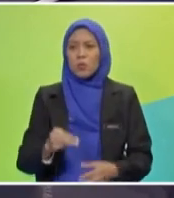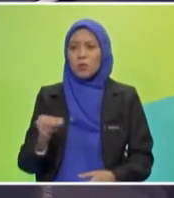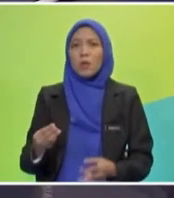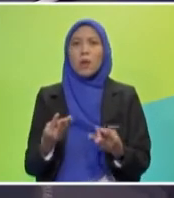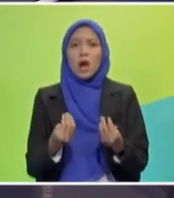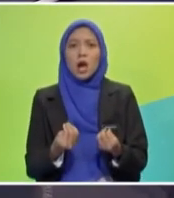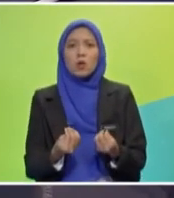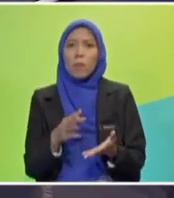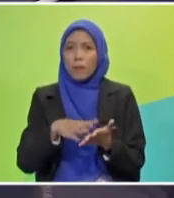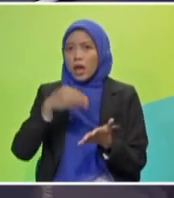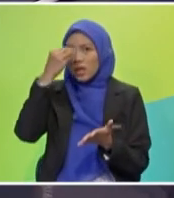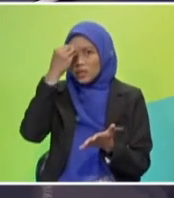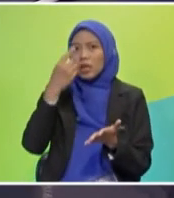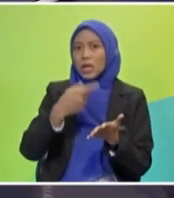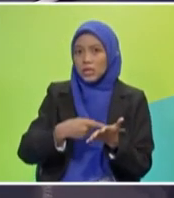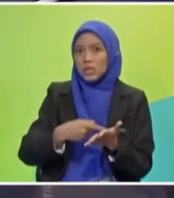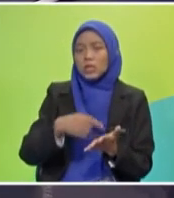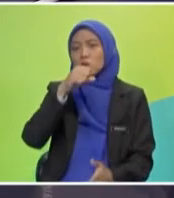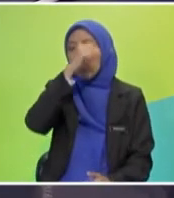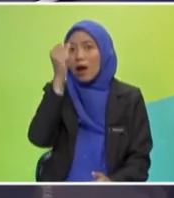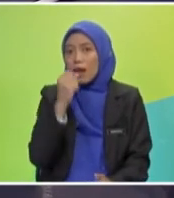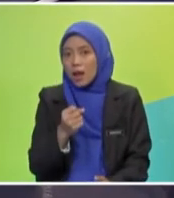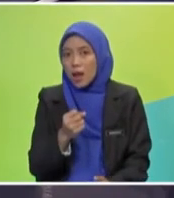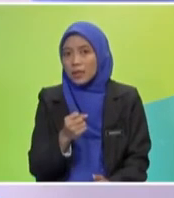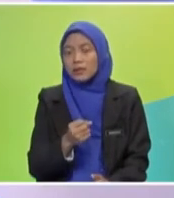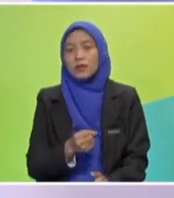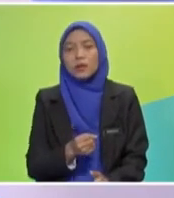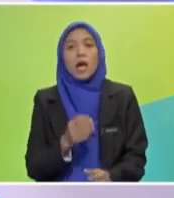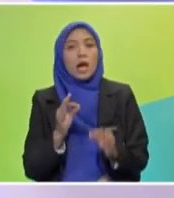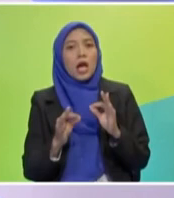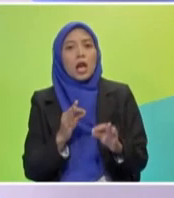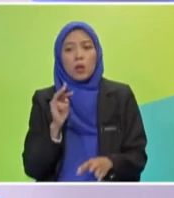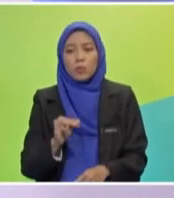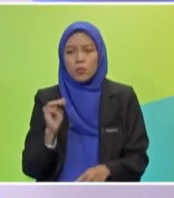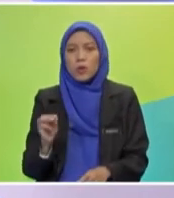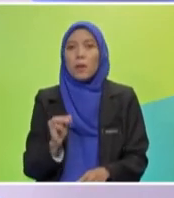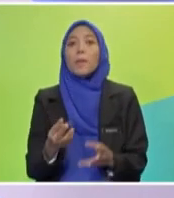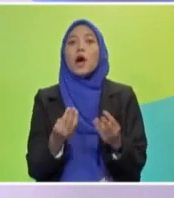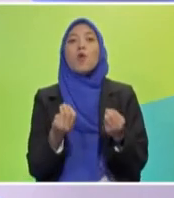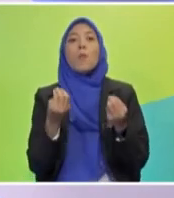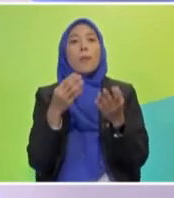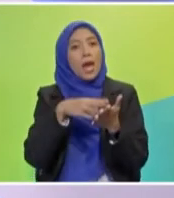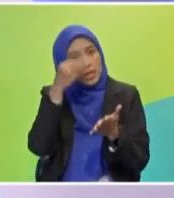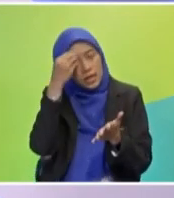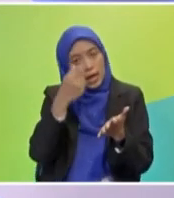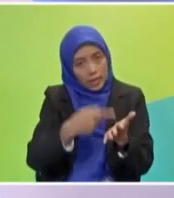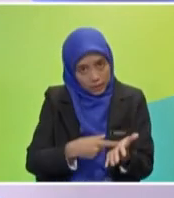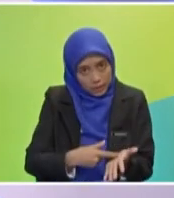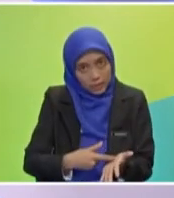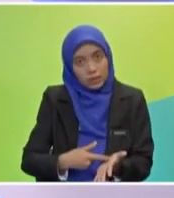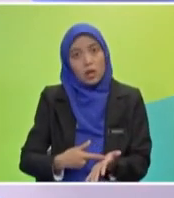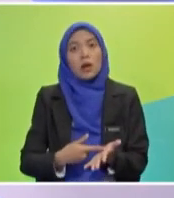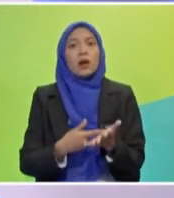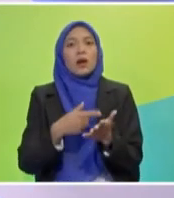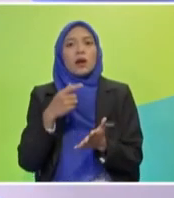cikgu? Di mana nak mendapatkan bahan-bahannya? Okey, kalau murid-murid nak dapat lebih lanjut lagi mengenai bahan pembelajaran dan pengajaran